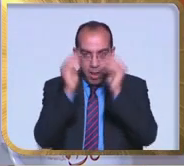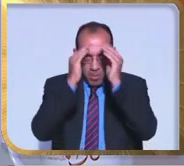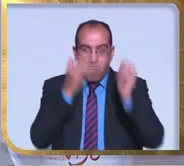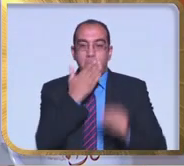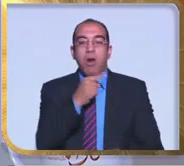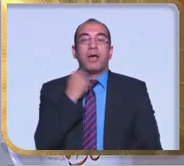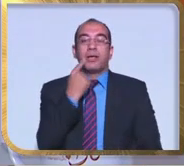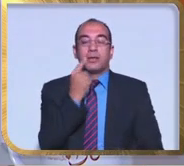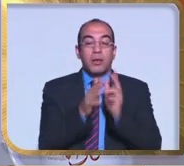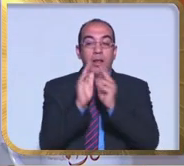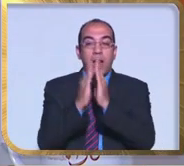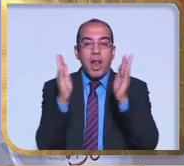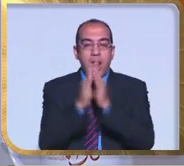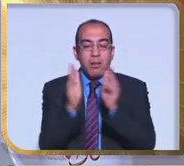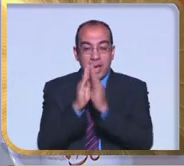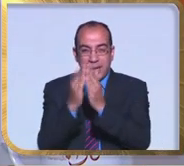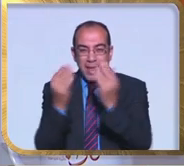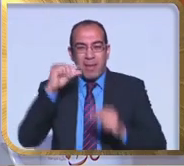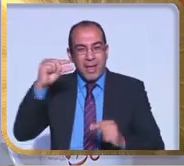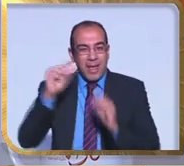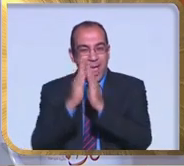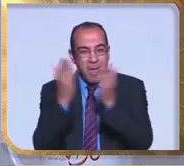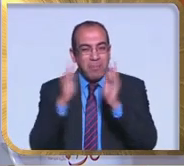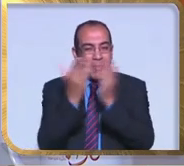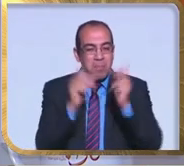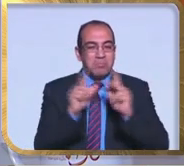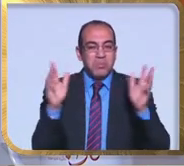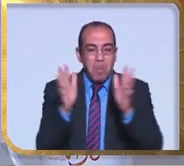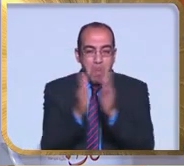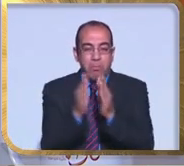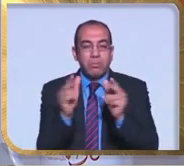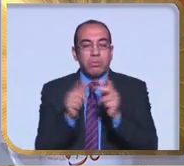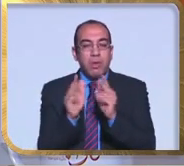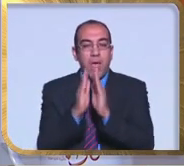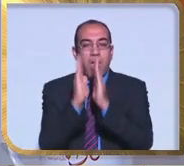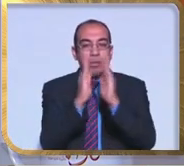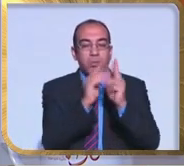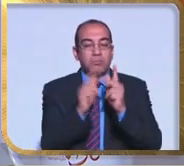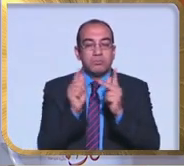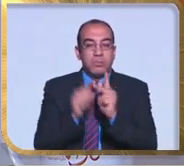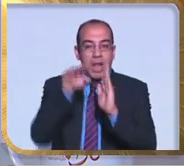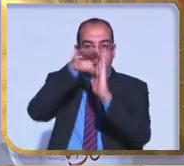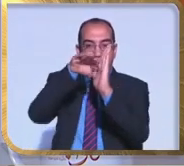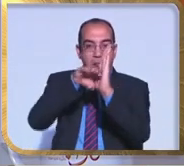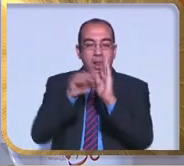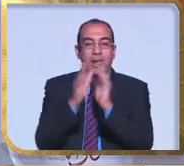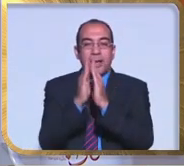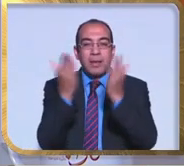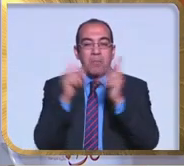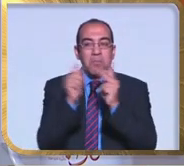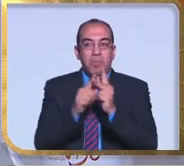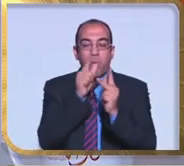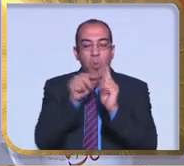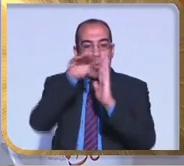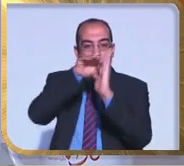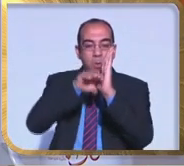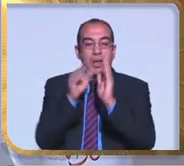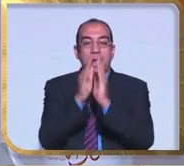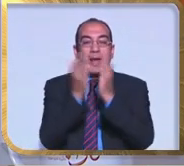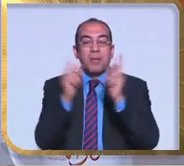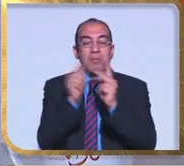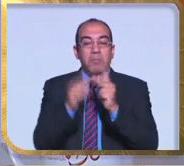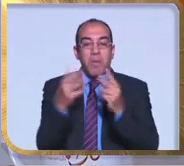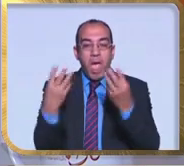البخاري لجامعه الجامع الصحيح، وطريقة تقسيمه للكتاب عبارة إنه الكتاب